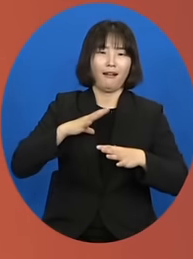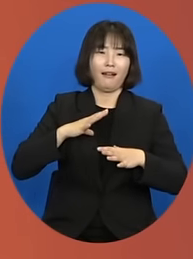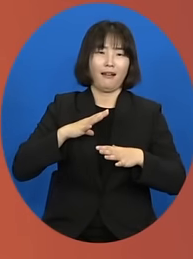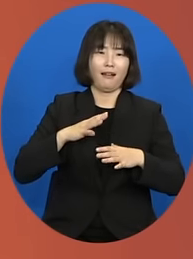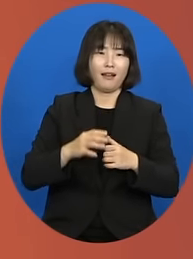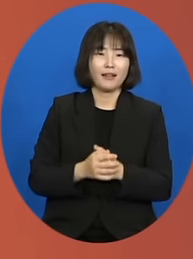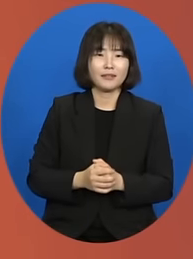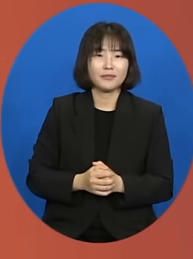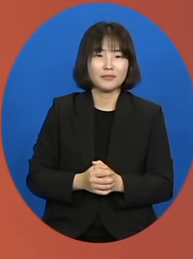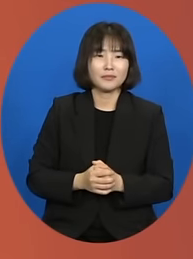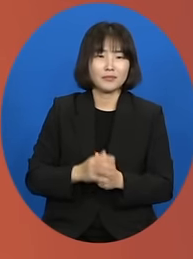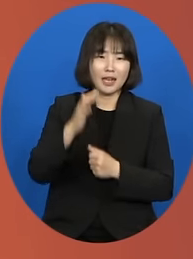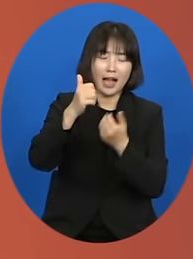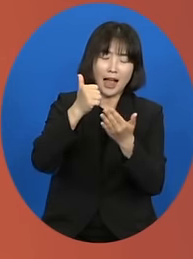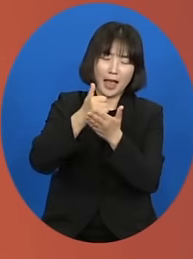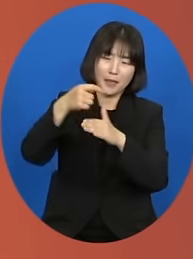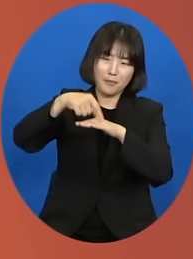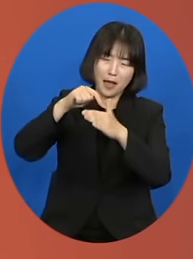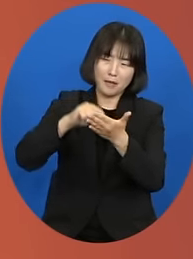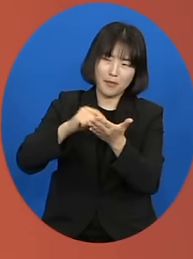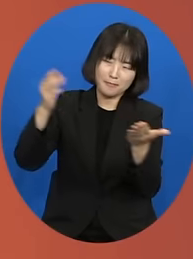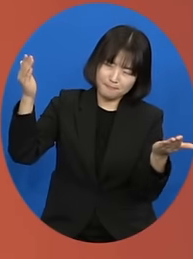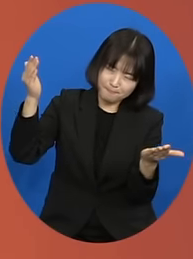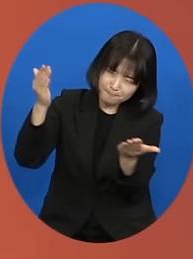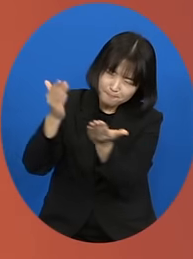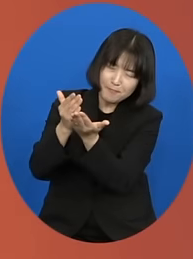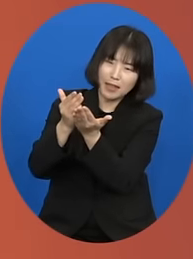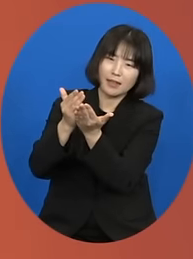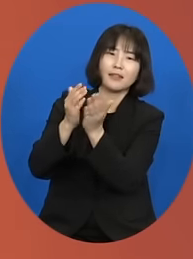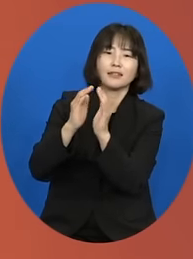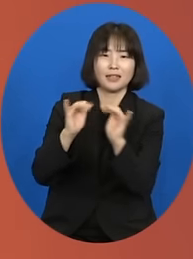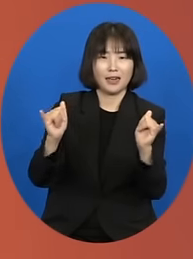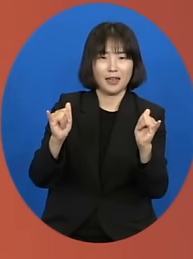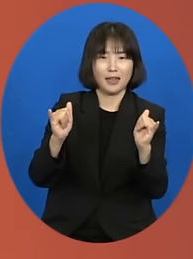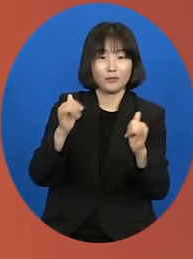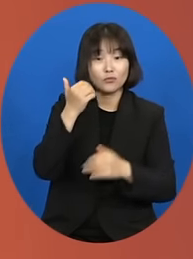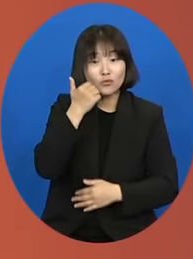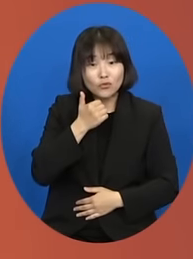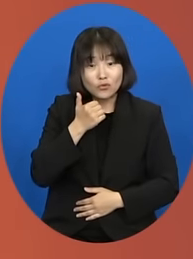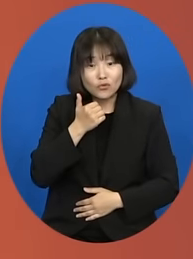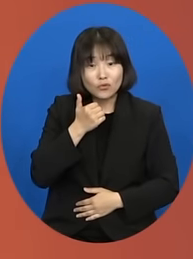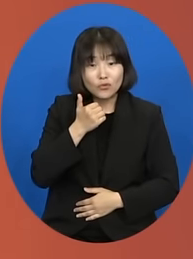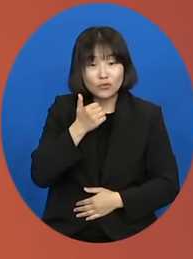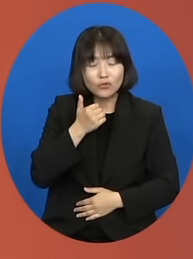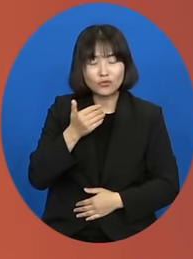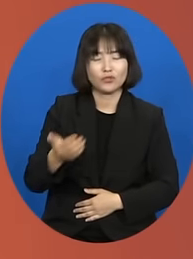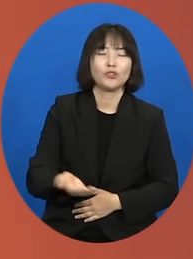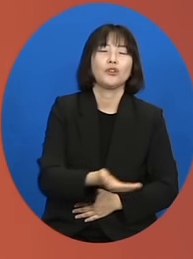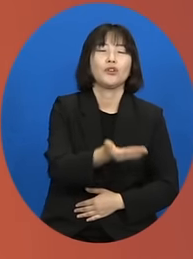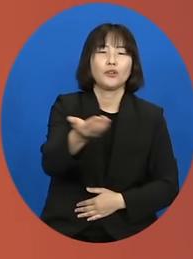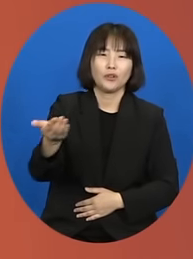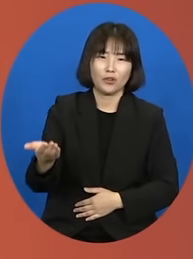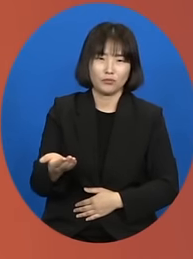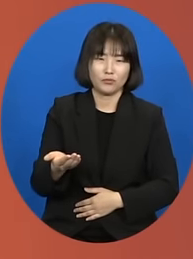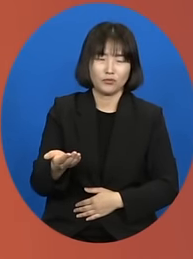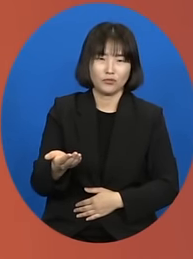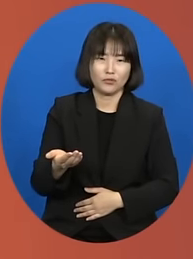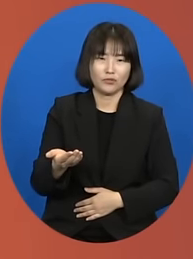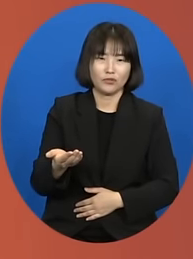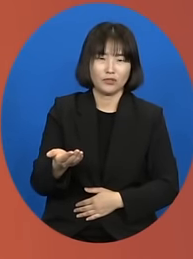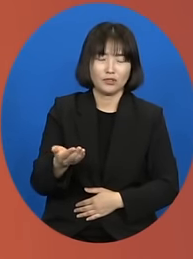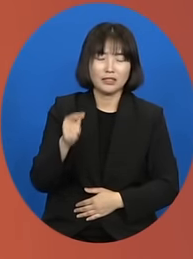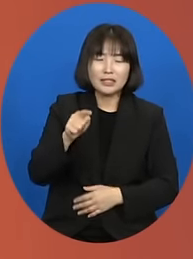여기에 하나님 마음에 맞는 사람 누구요? 여러분 한 사람 한 사람 되시길